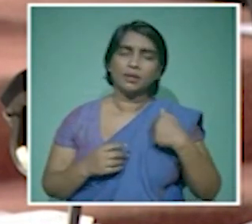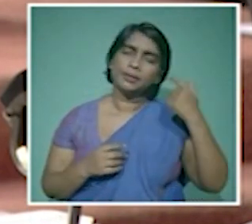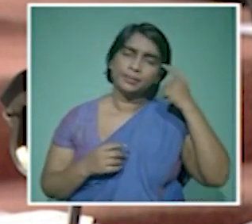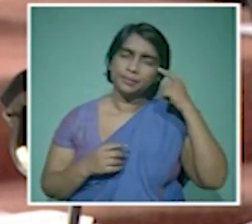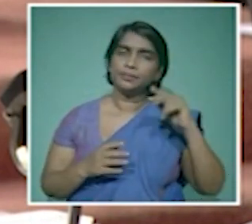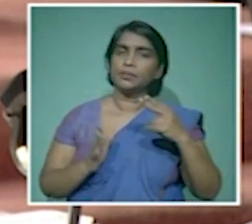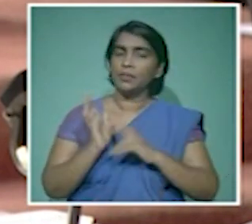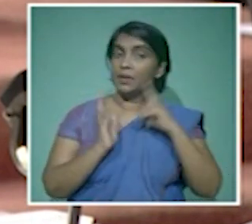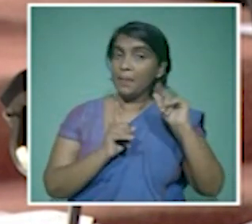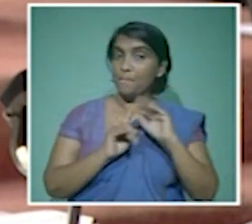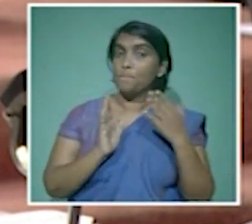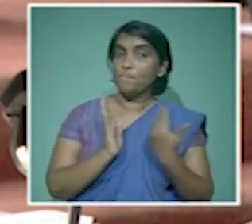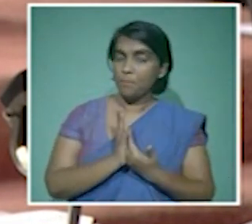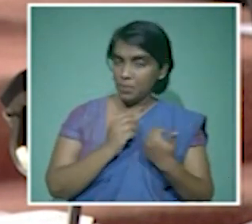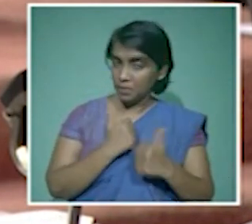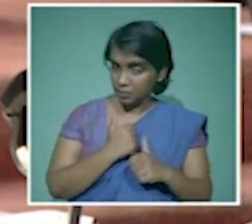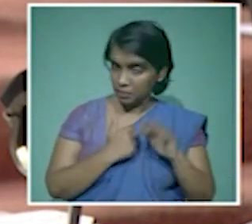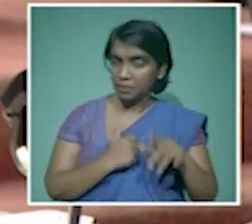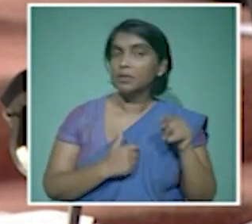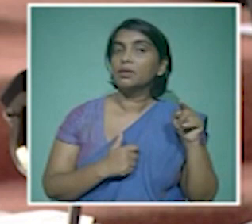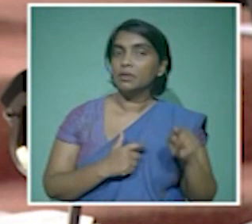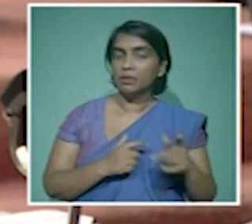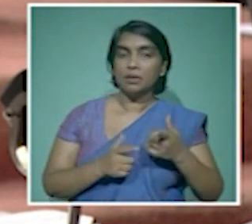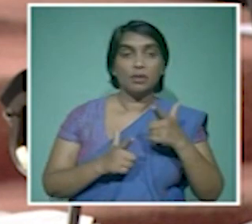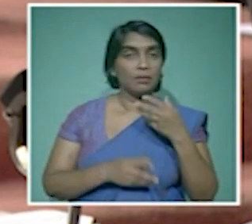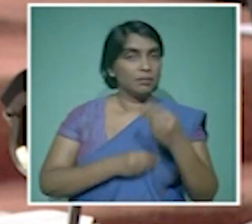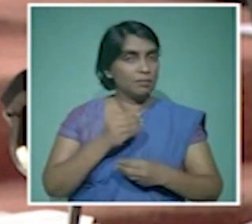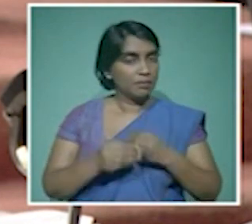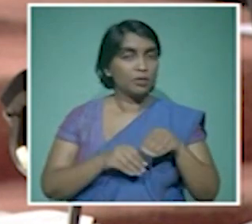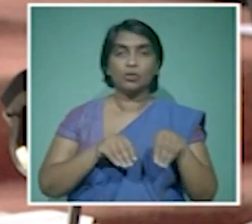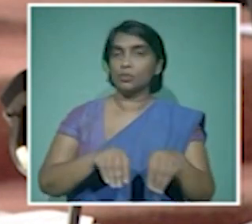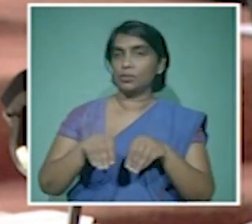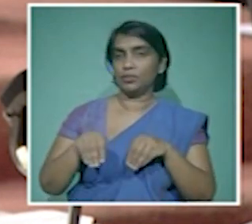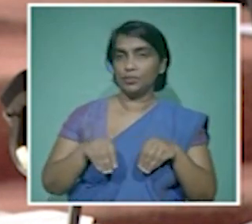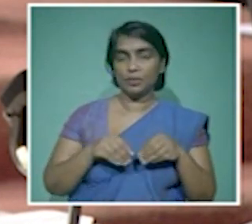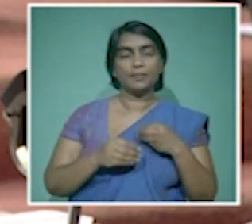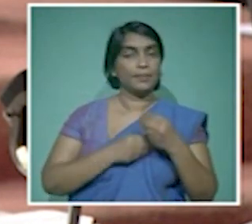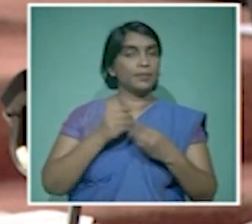மீன்பிடி விவசாயம் இவைகளுக்கும் ஒரு சரியான கொள்கை வகுக்கப்பட